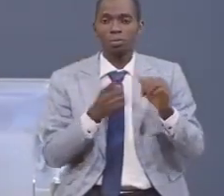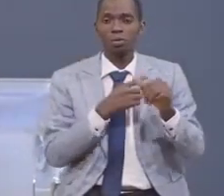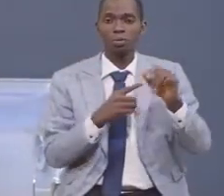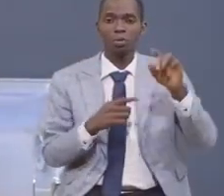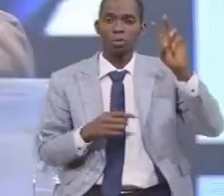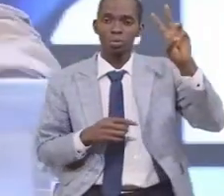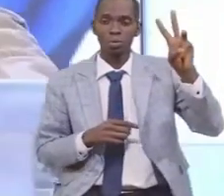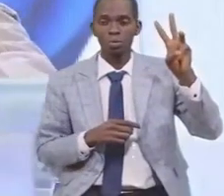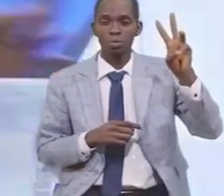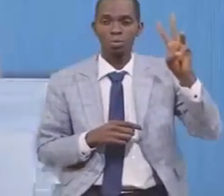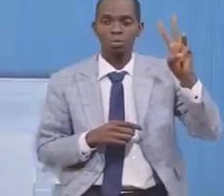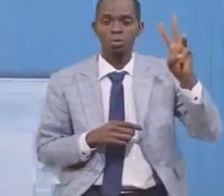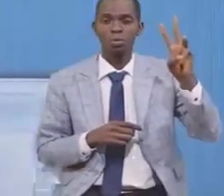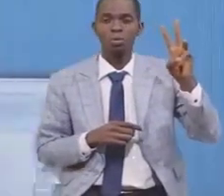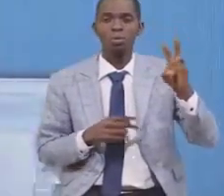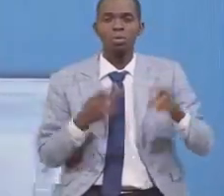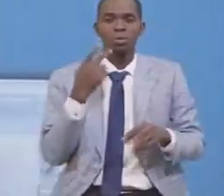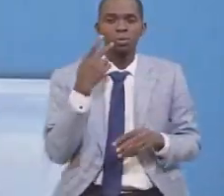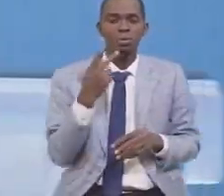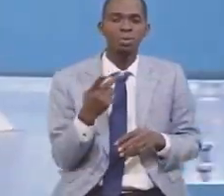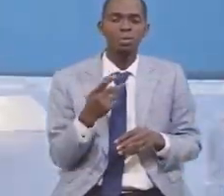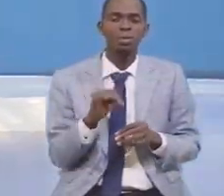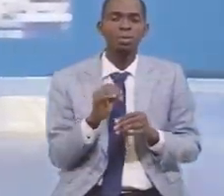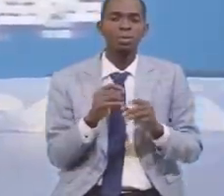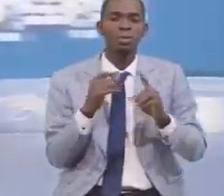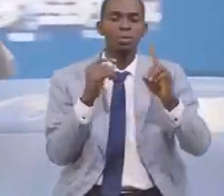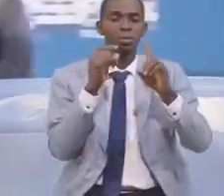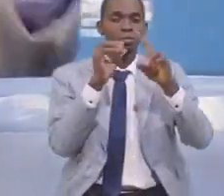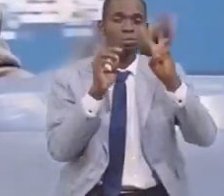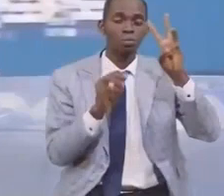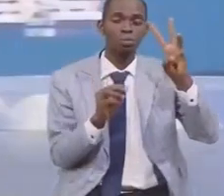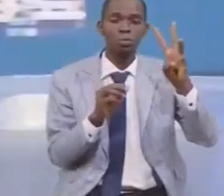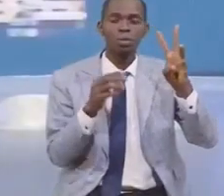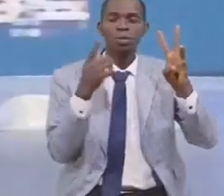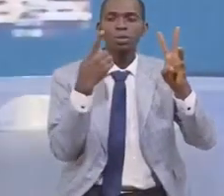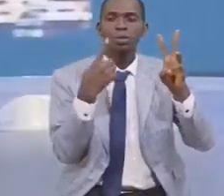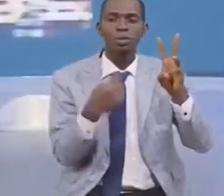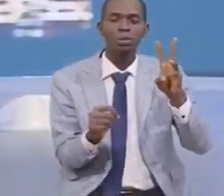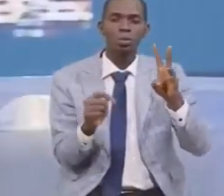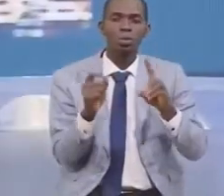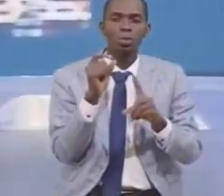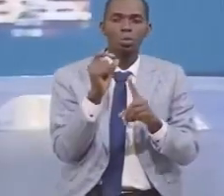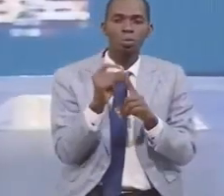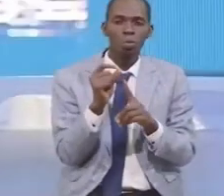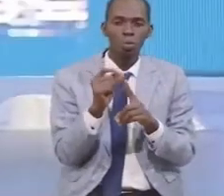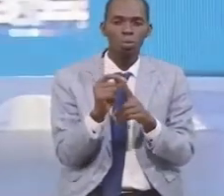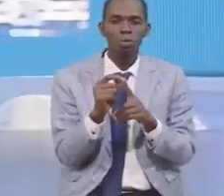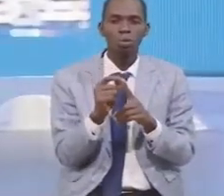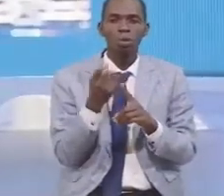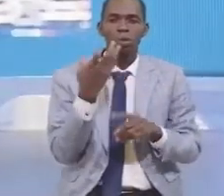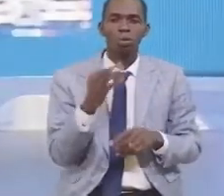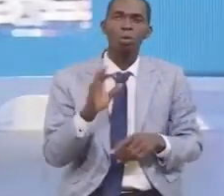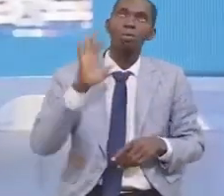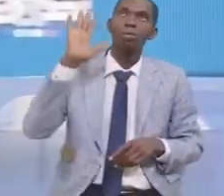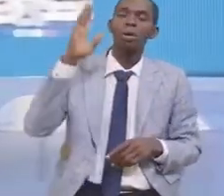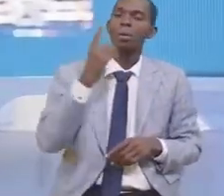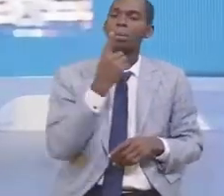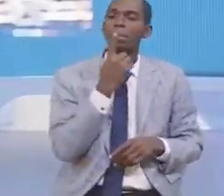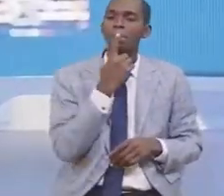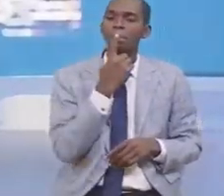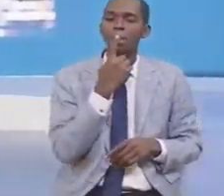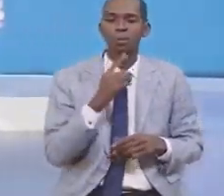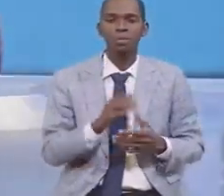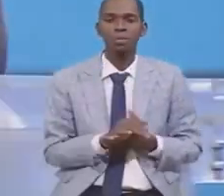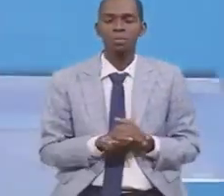ల పదం చూడండి. We're looking at the words of his mouth. అందులో మొదటిది ఆయన నోటి